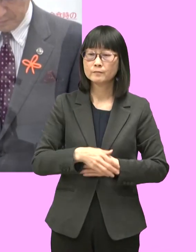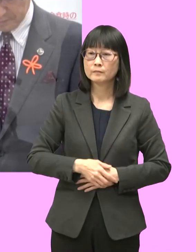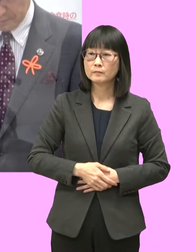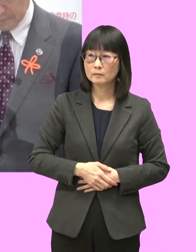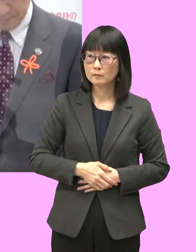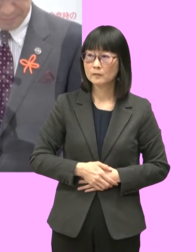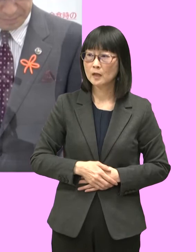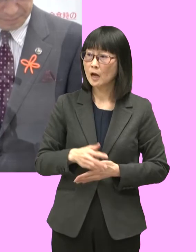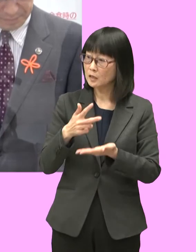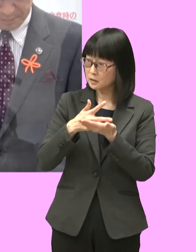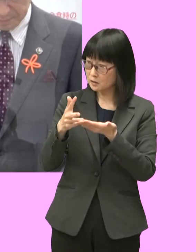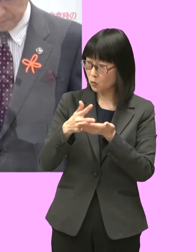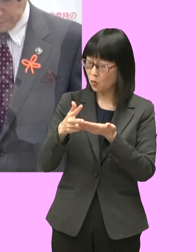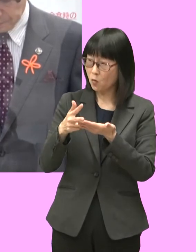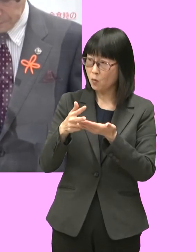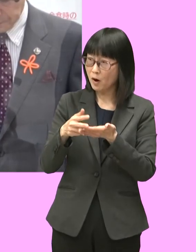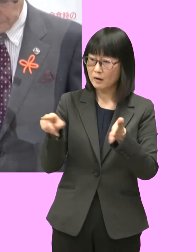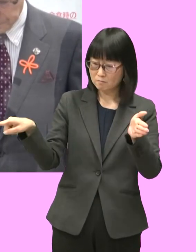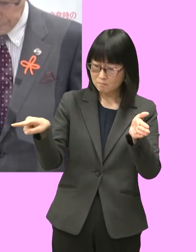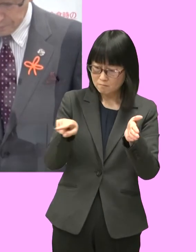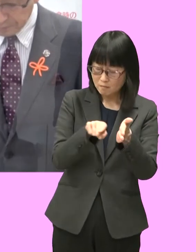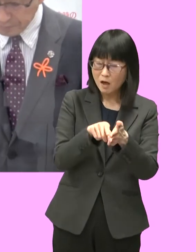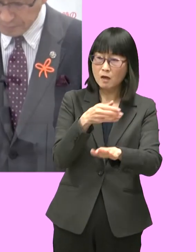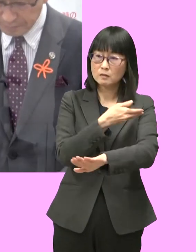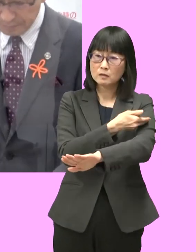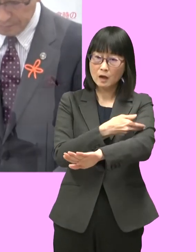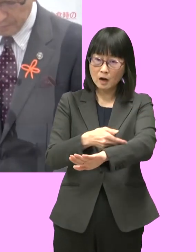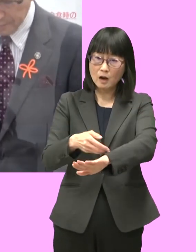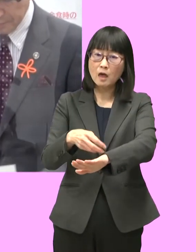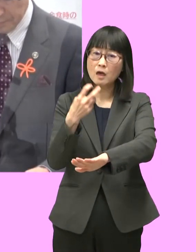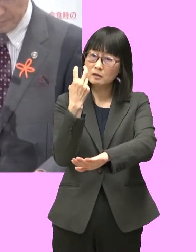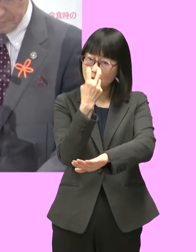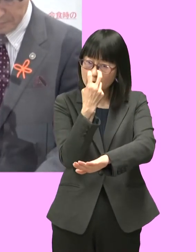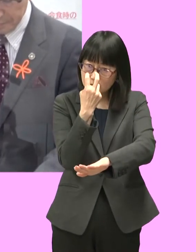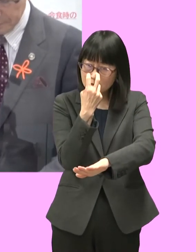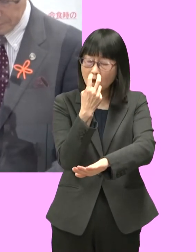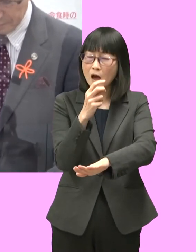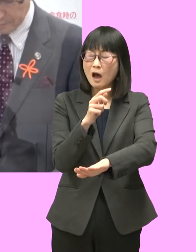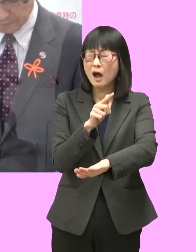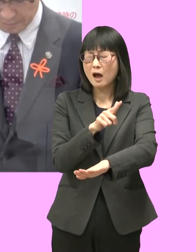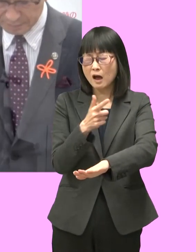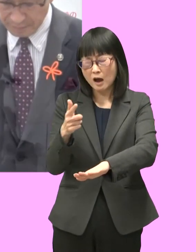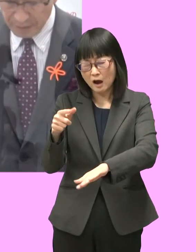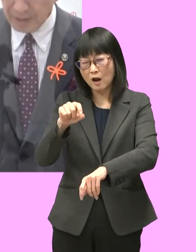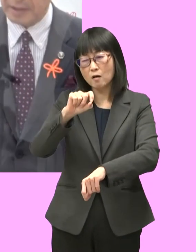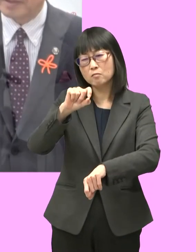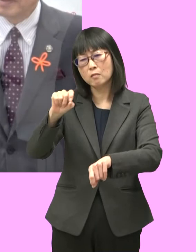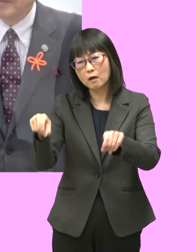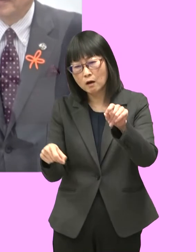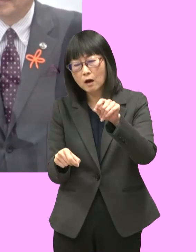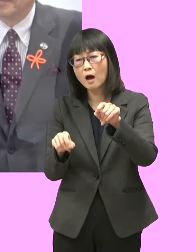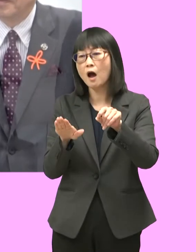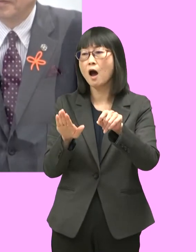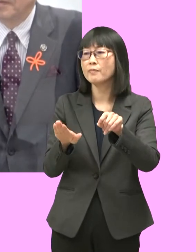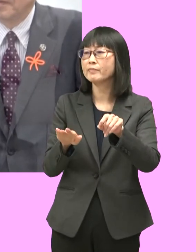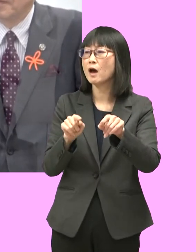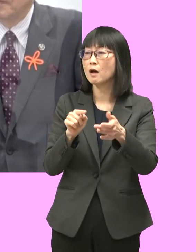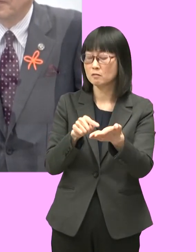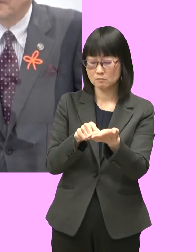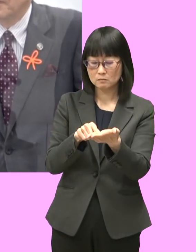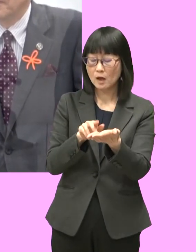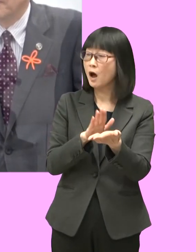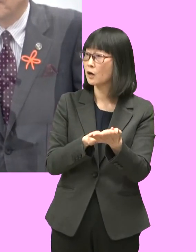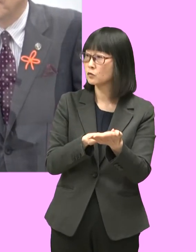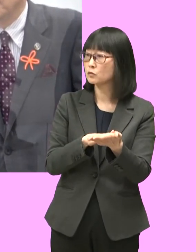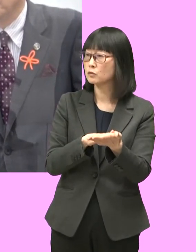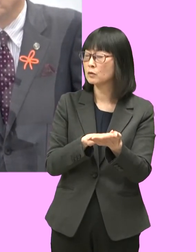これまでの聞き取り調査であったりとか PCR 検査の日程調査などに時間を要したとあるんですけれども、はい、具体的にどれぐらいこ